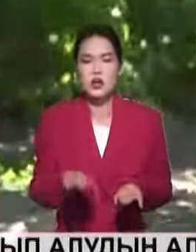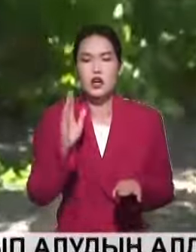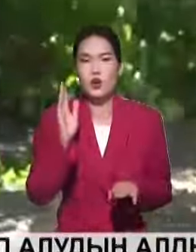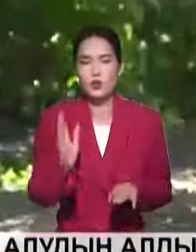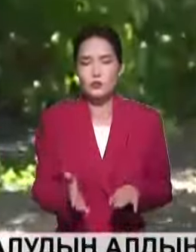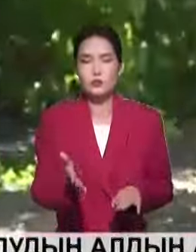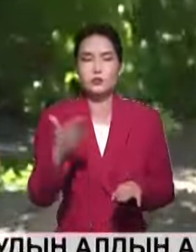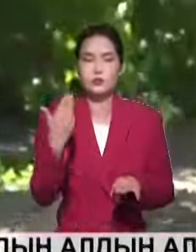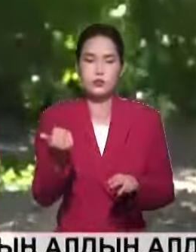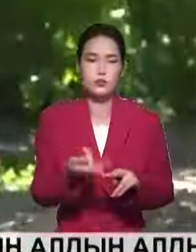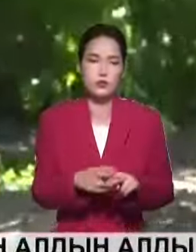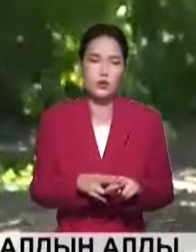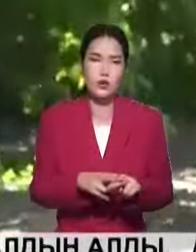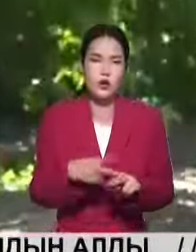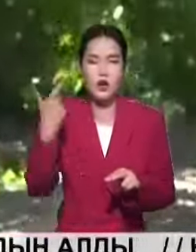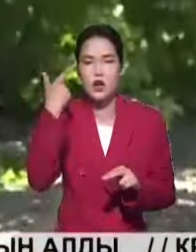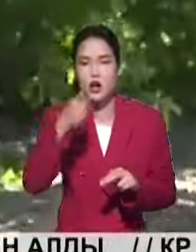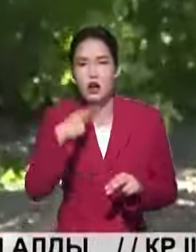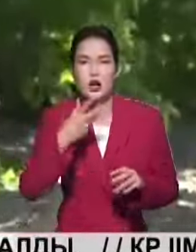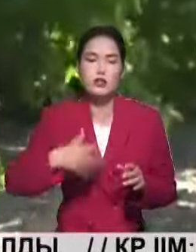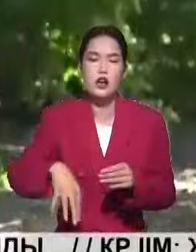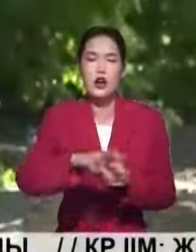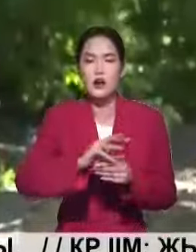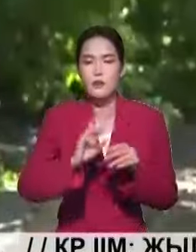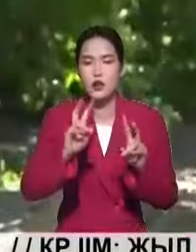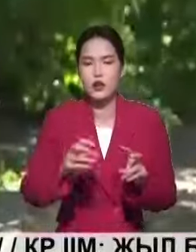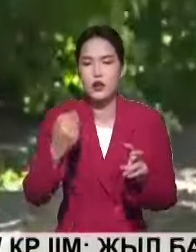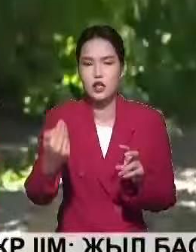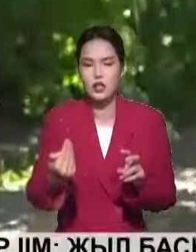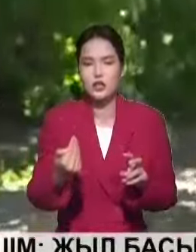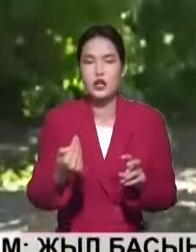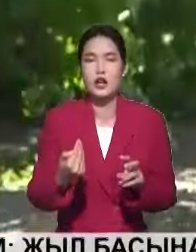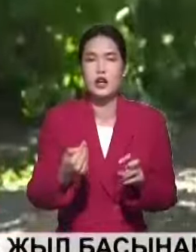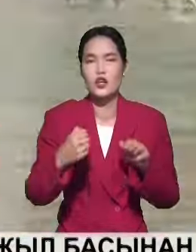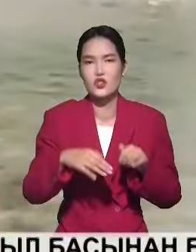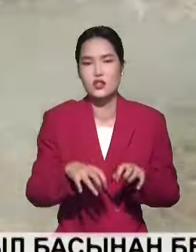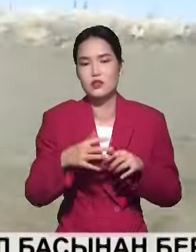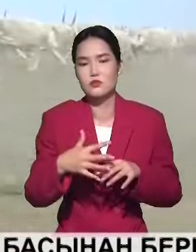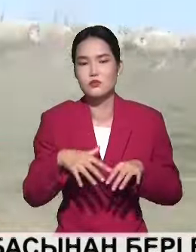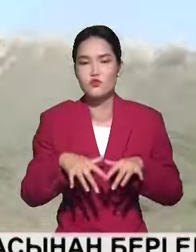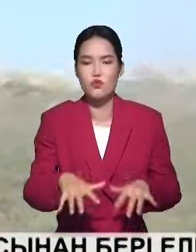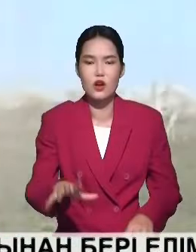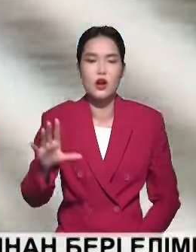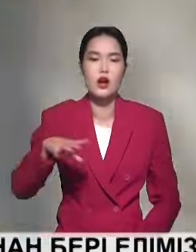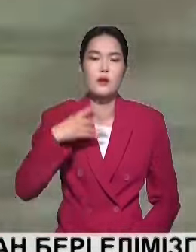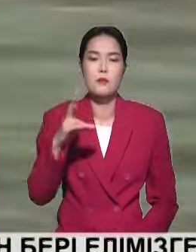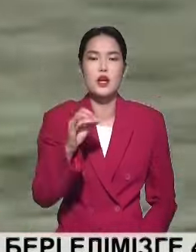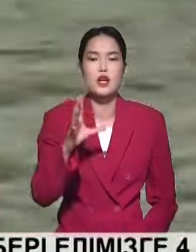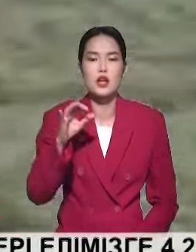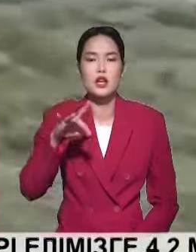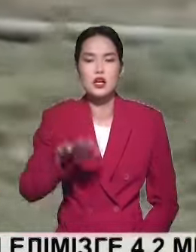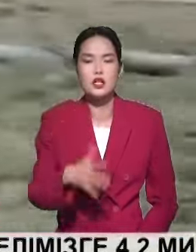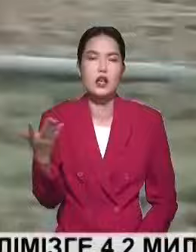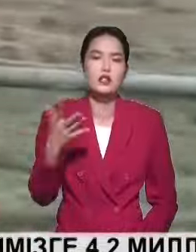айтылып жүрген мәселенің барлығын 100% кейікке жабудың қажет жоқ деп санаймыз. Былтыр кейік санын реттеу науқаны